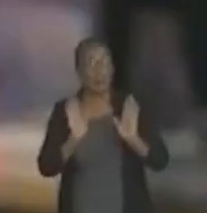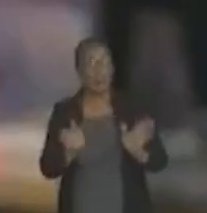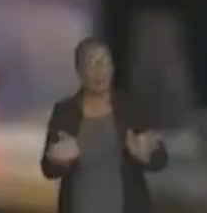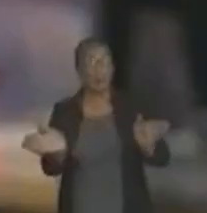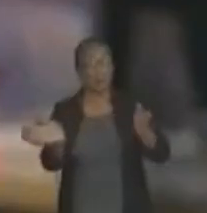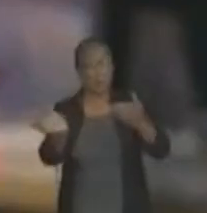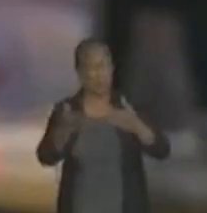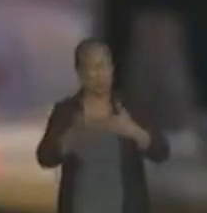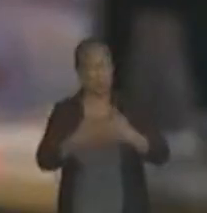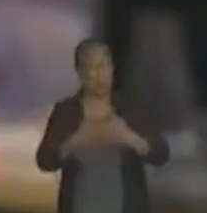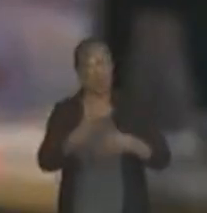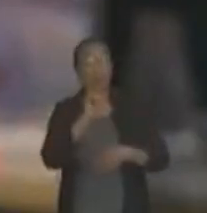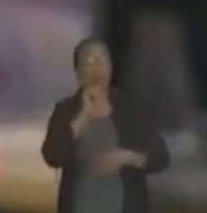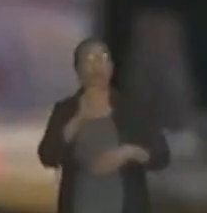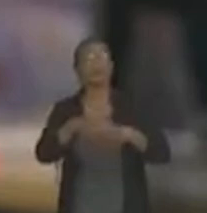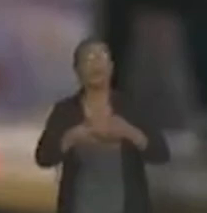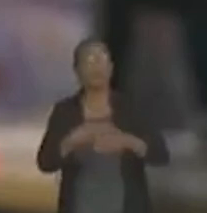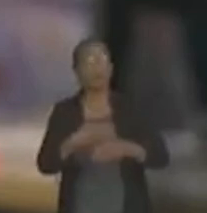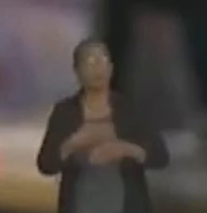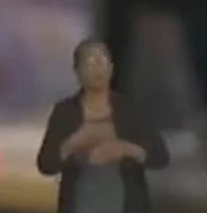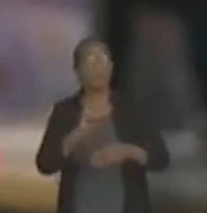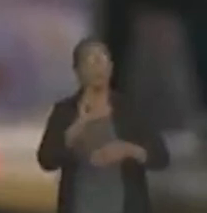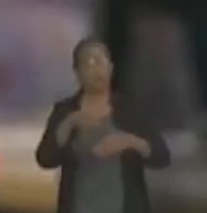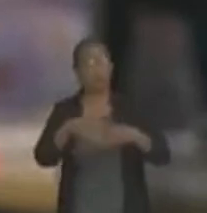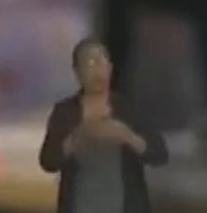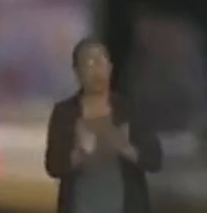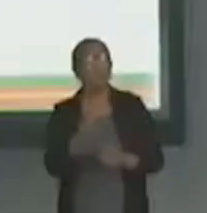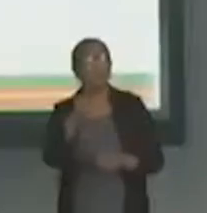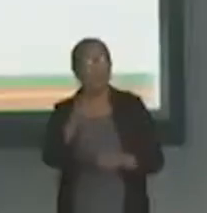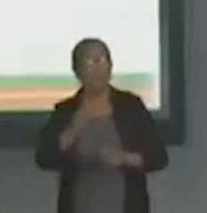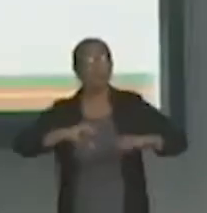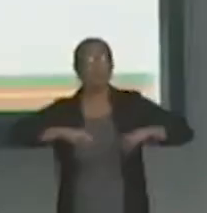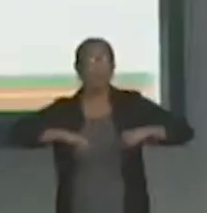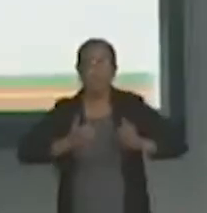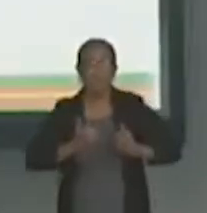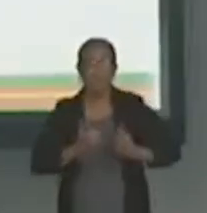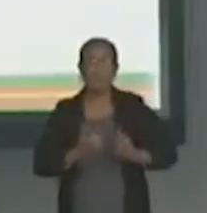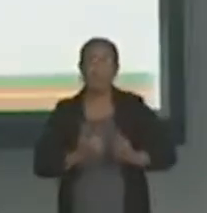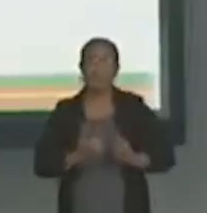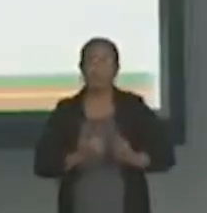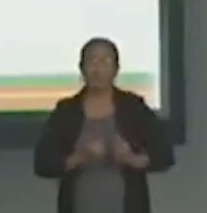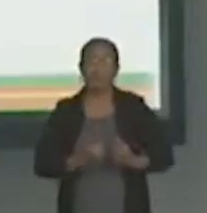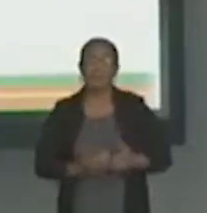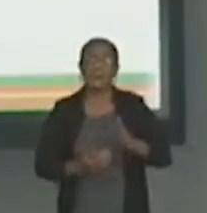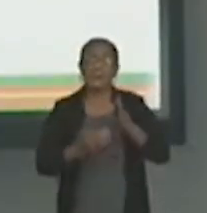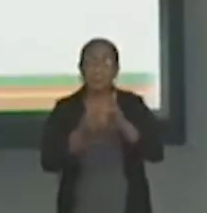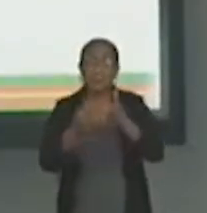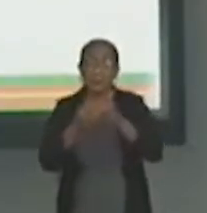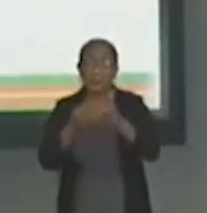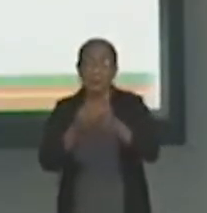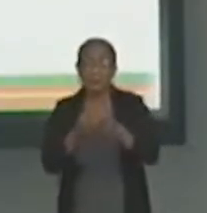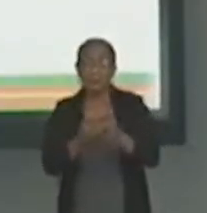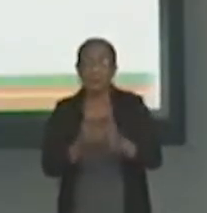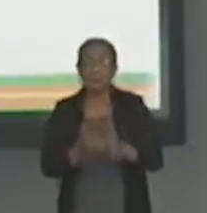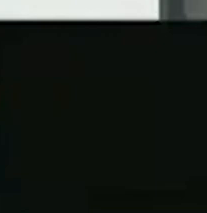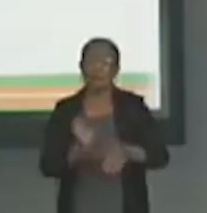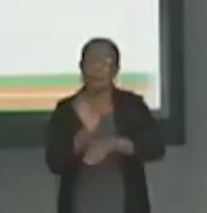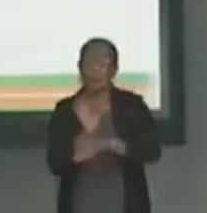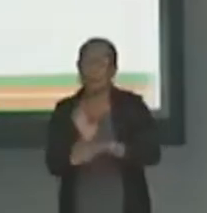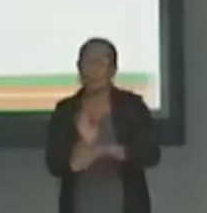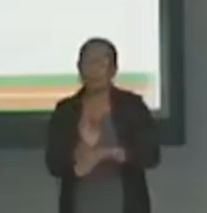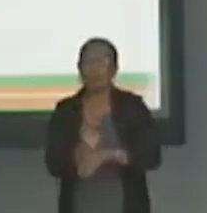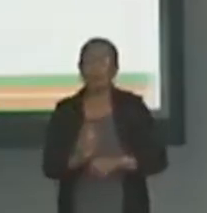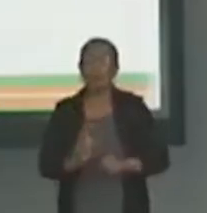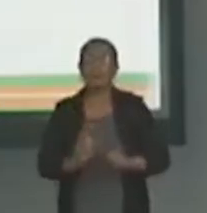wat gebeurt er daar? Daar moet het beginnen. Daarom is er coaching. Voor de onderwijsvernieuwingen die nu zijn